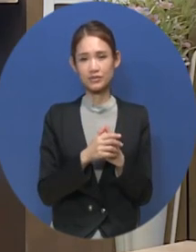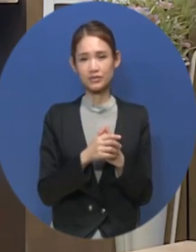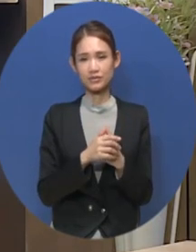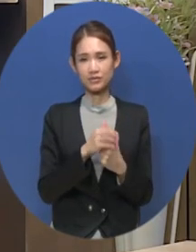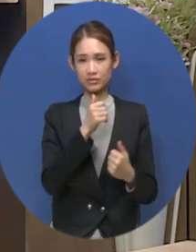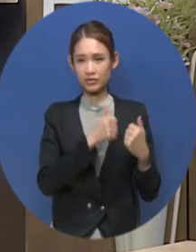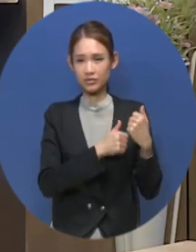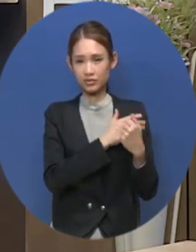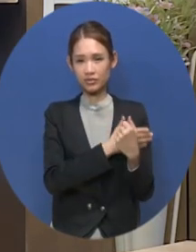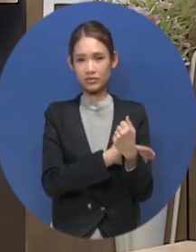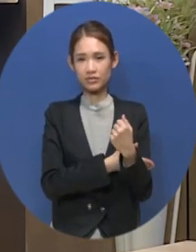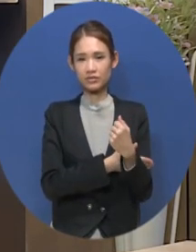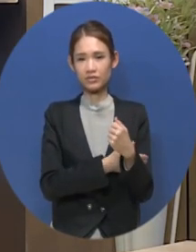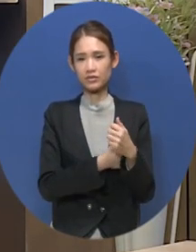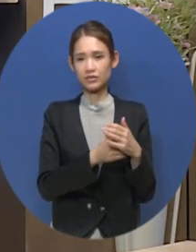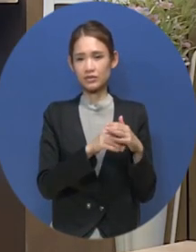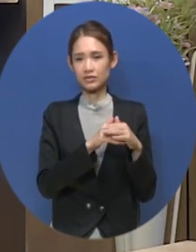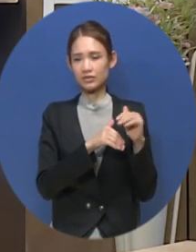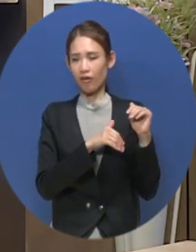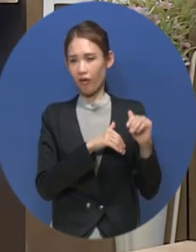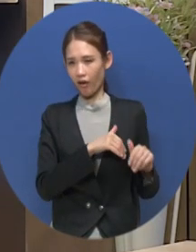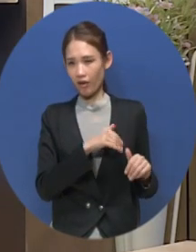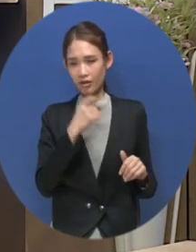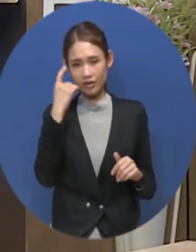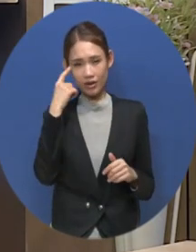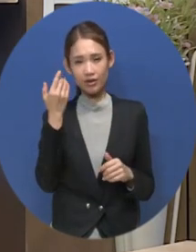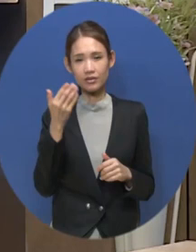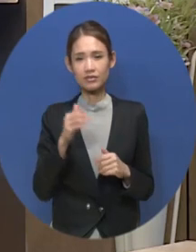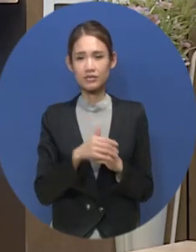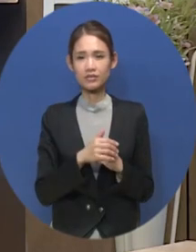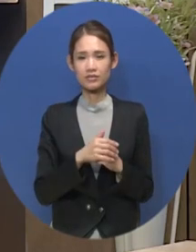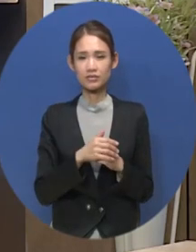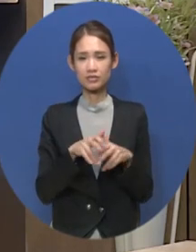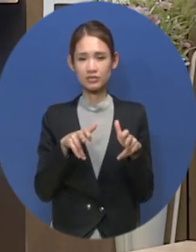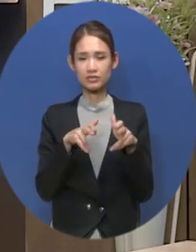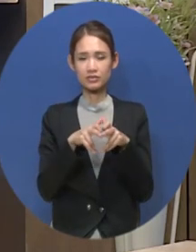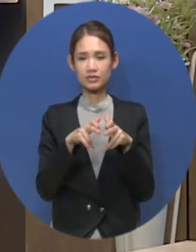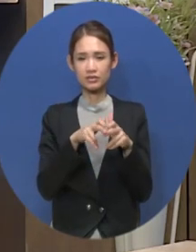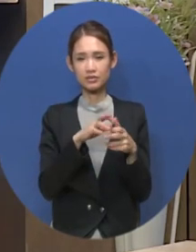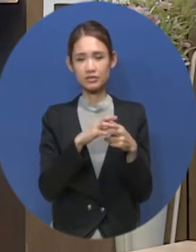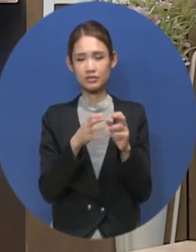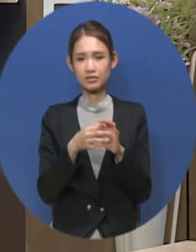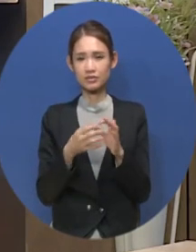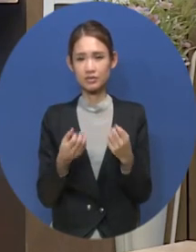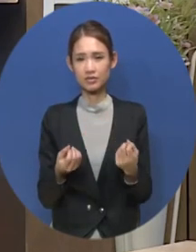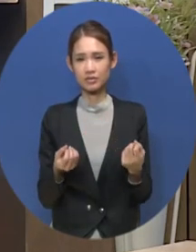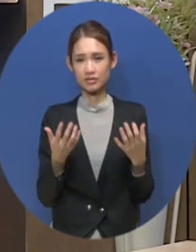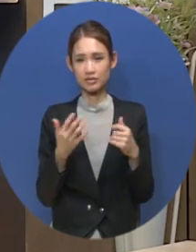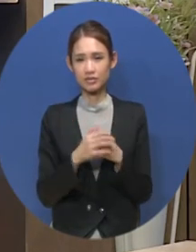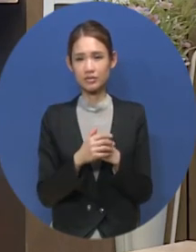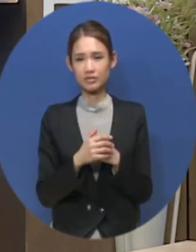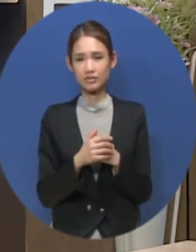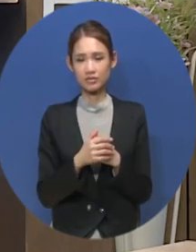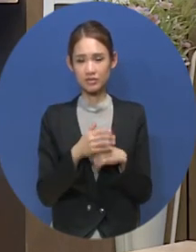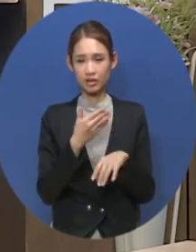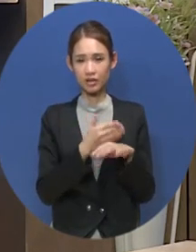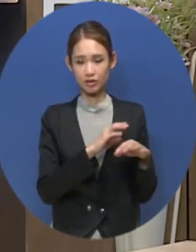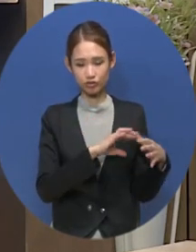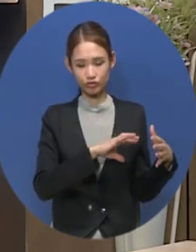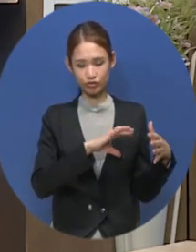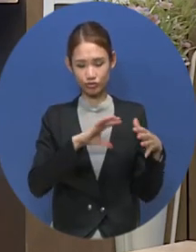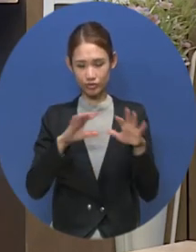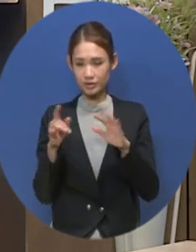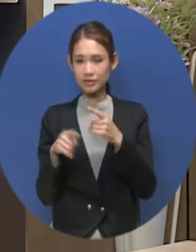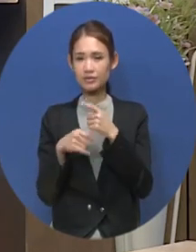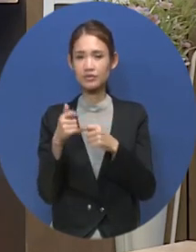경기력이 저하될 것이다라고 생각을 하지만 모든 분들이 또 이 패럴림픽이라든지 다른 국제 대회에서